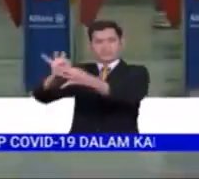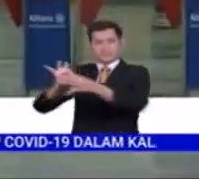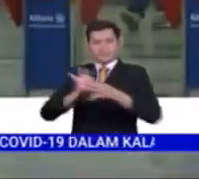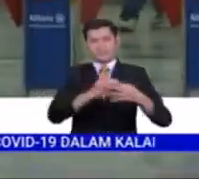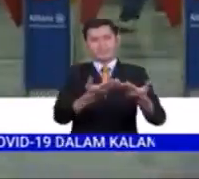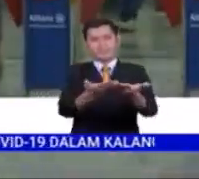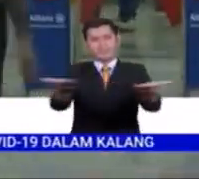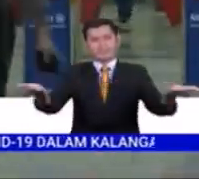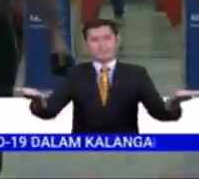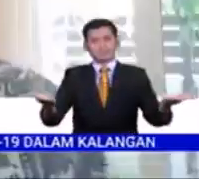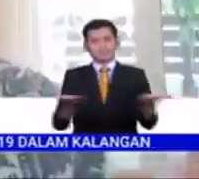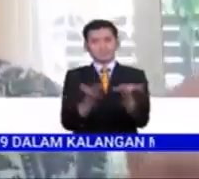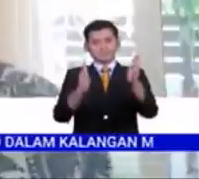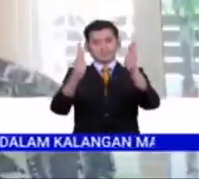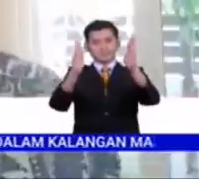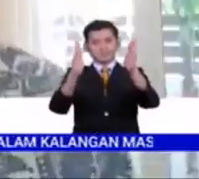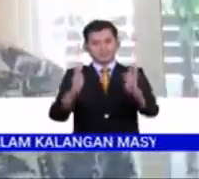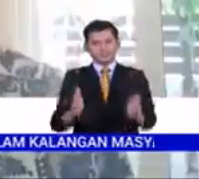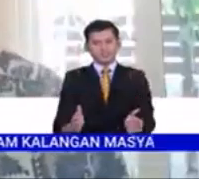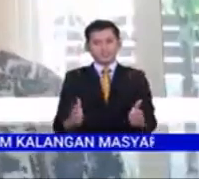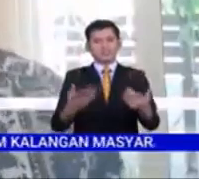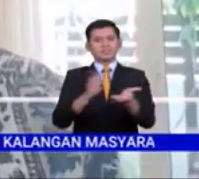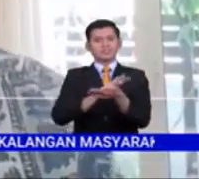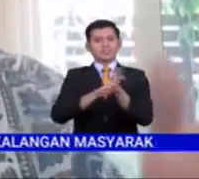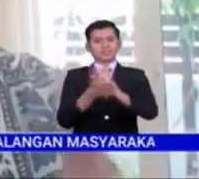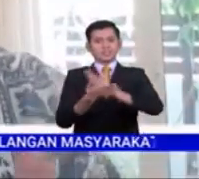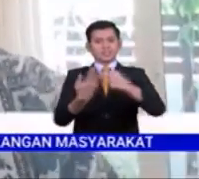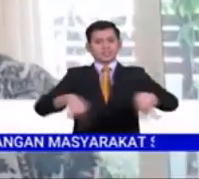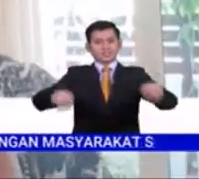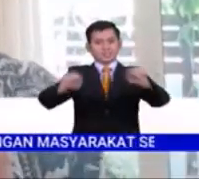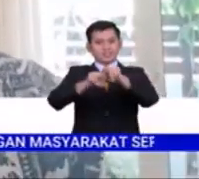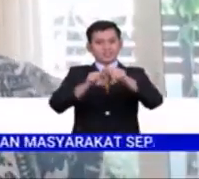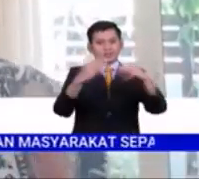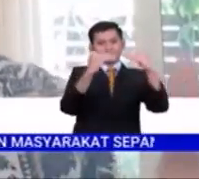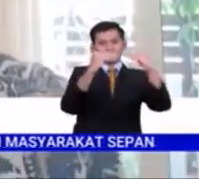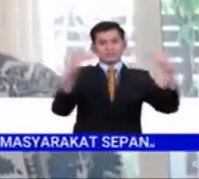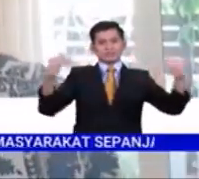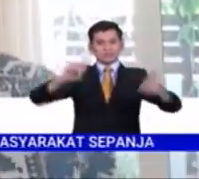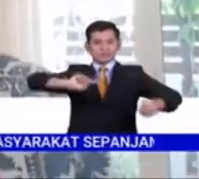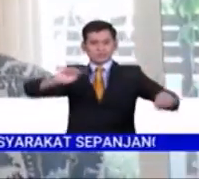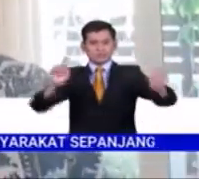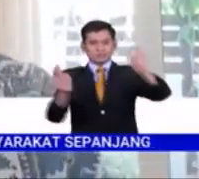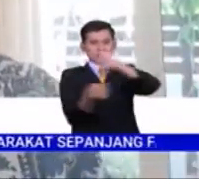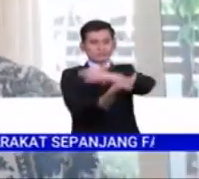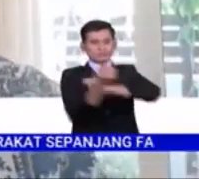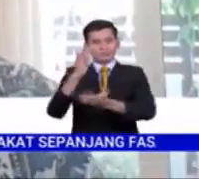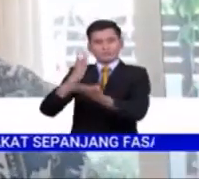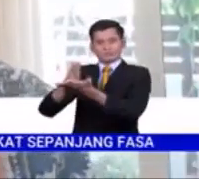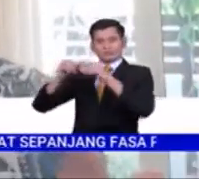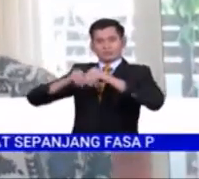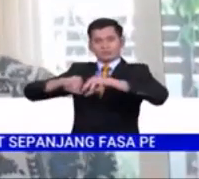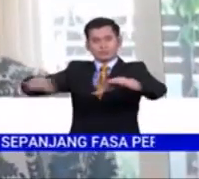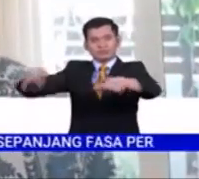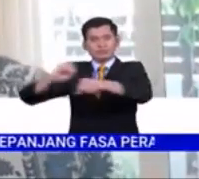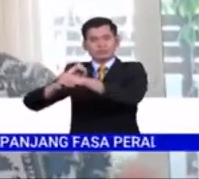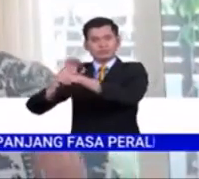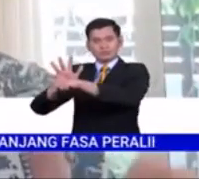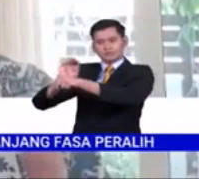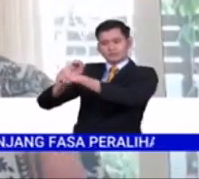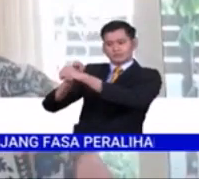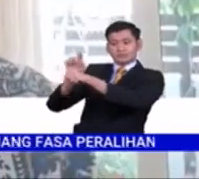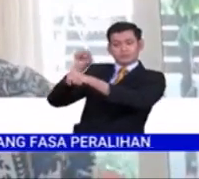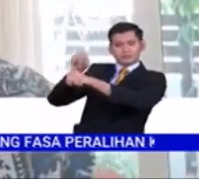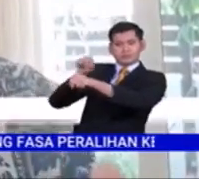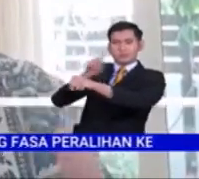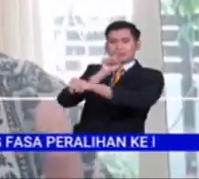pihak. Jadi sama juga dengan fasa peralihan endemik virus COVID-19 ini.